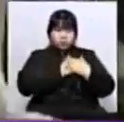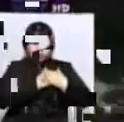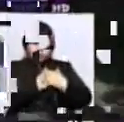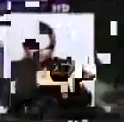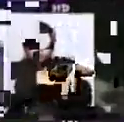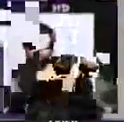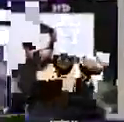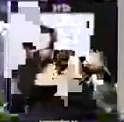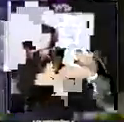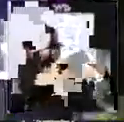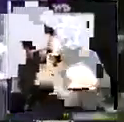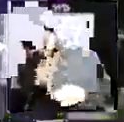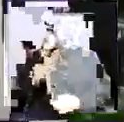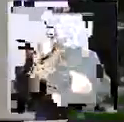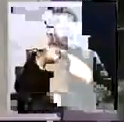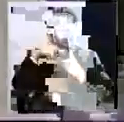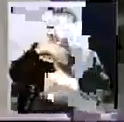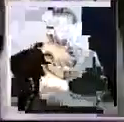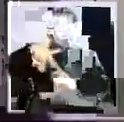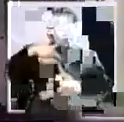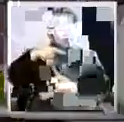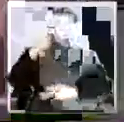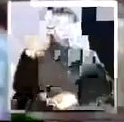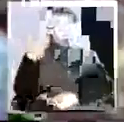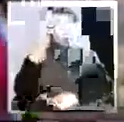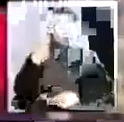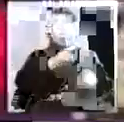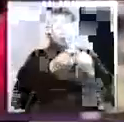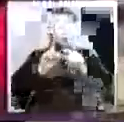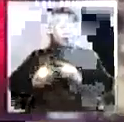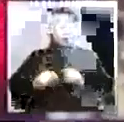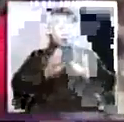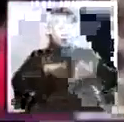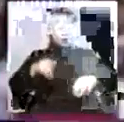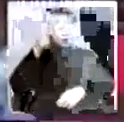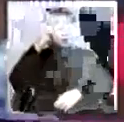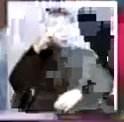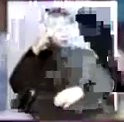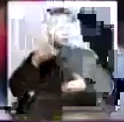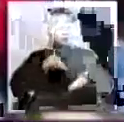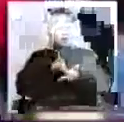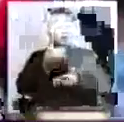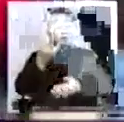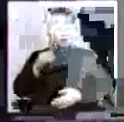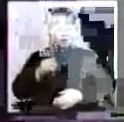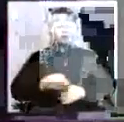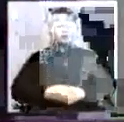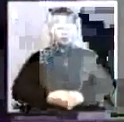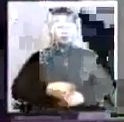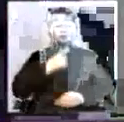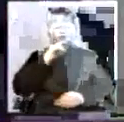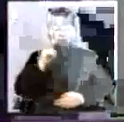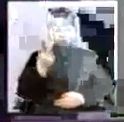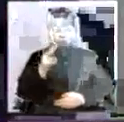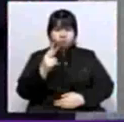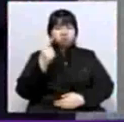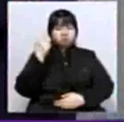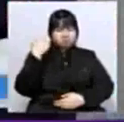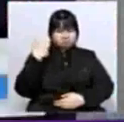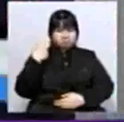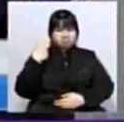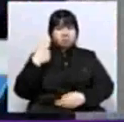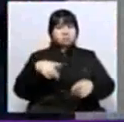ใจท่ามกลางสภาพแวดล้อมที่มีการยั่วยุและทำให้เด็กเกิดการหลงผิดได้ง่าย มันทั้งสองอันนี้เนี่ยมันก็เป็น